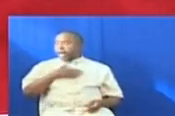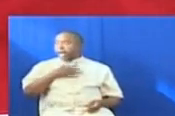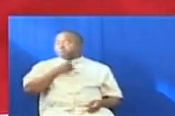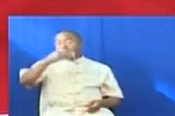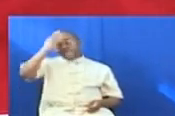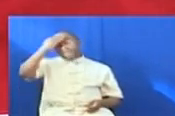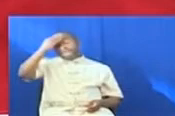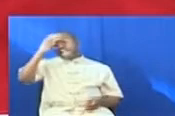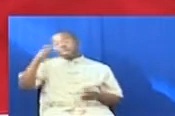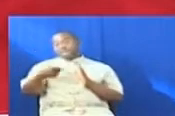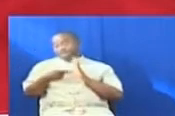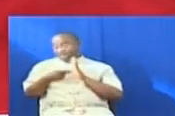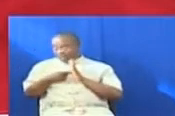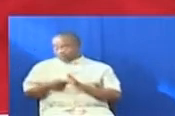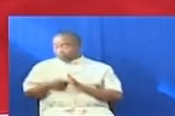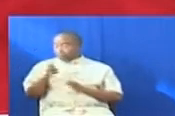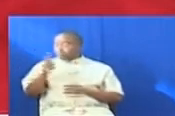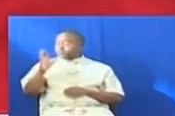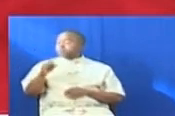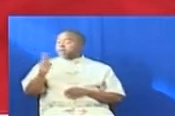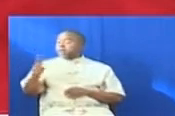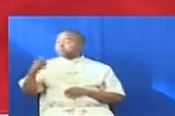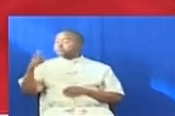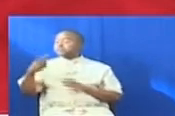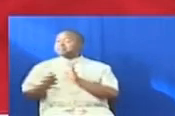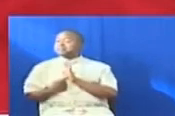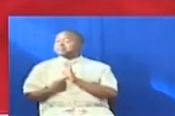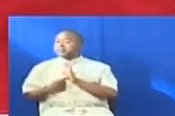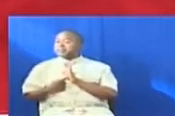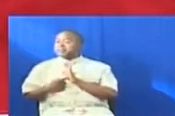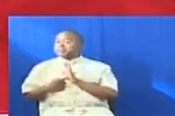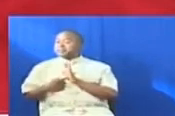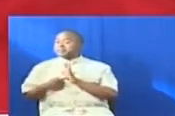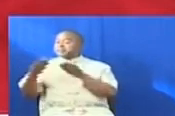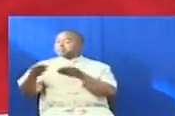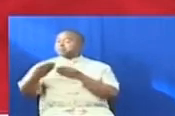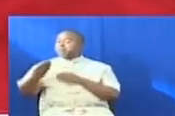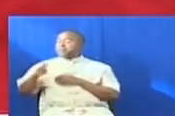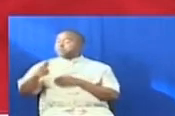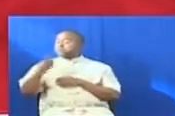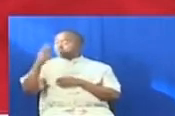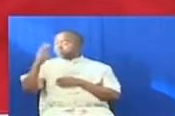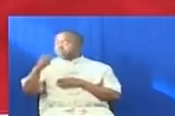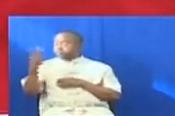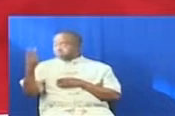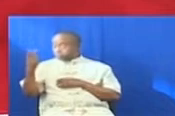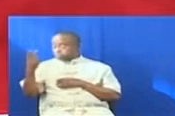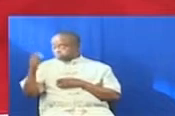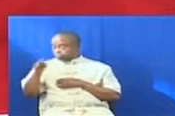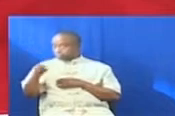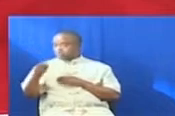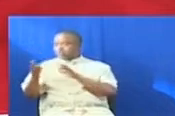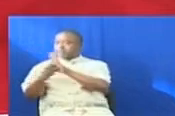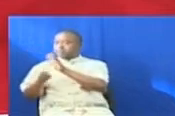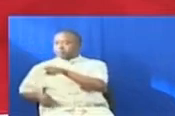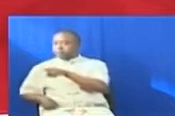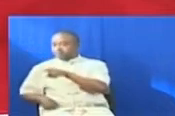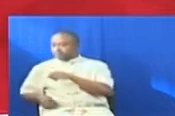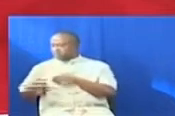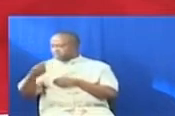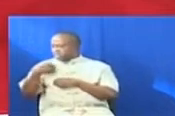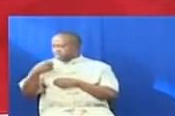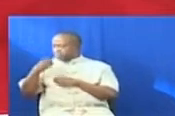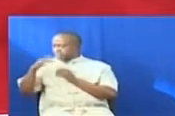mzuri, kuna halmashauri 26 zilipokea fedha jumla ya bilioni 22.8. Na ukiangalia hiyo zaidi ya hizo